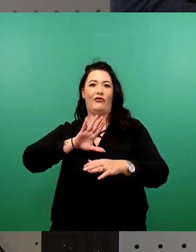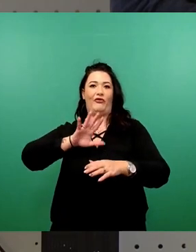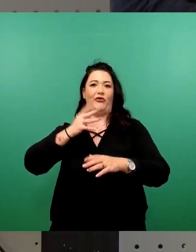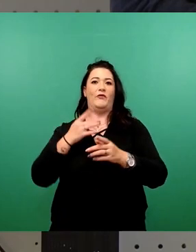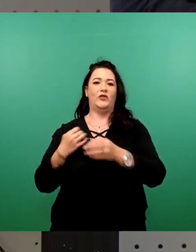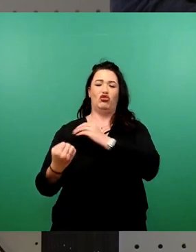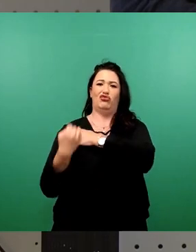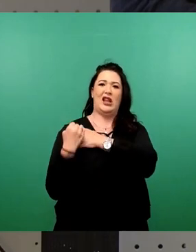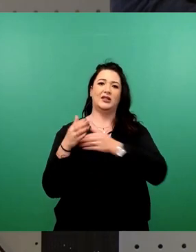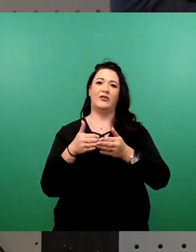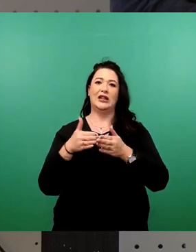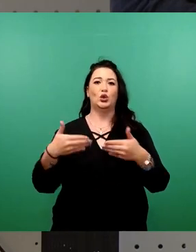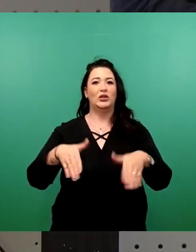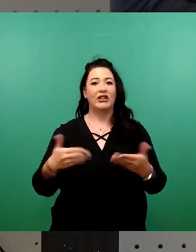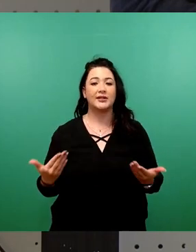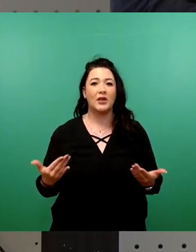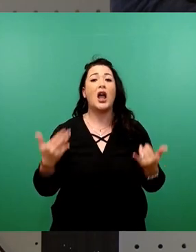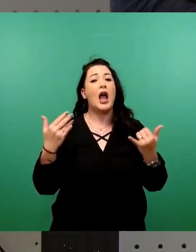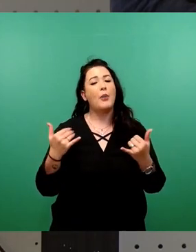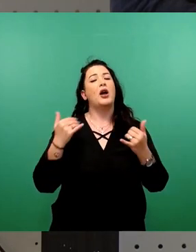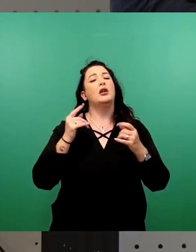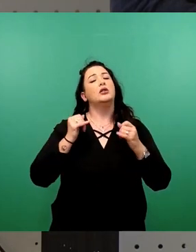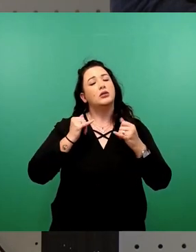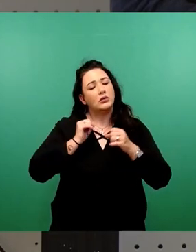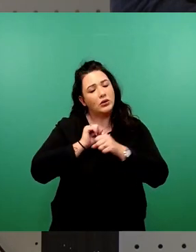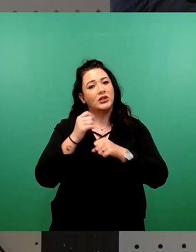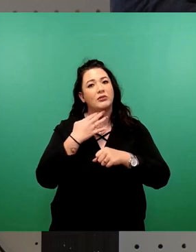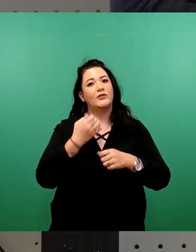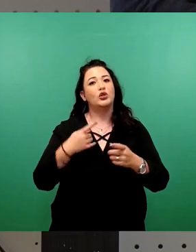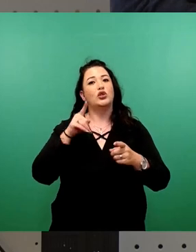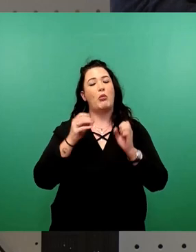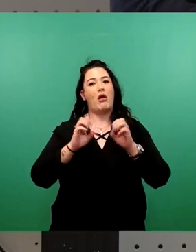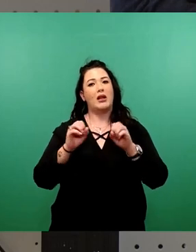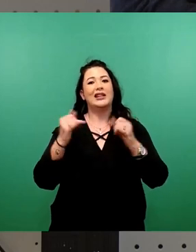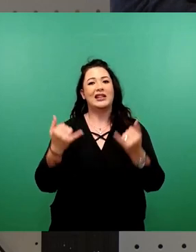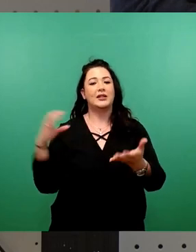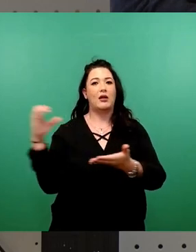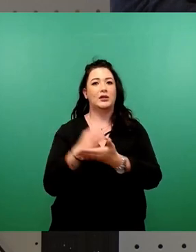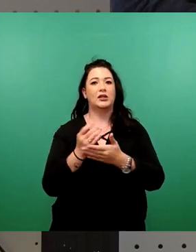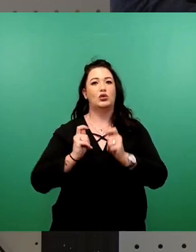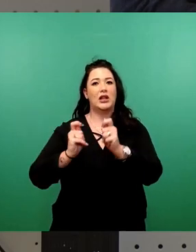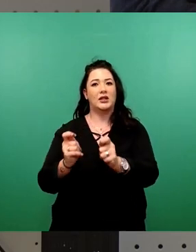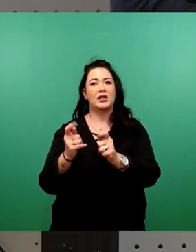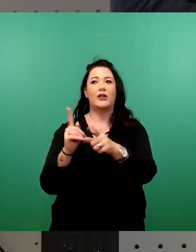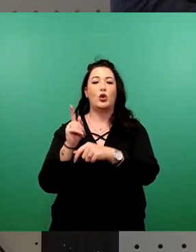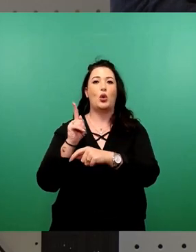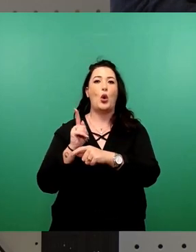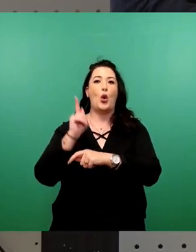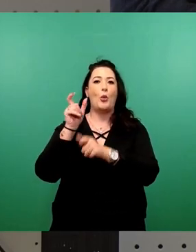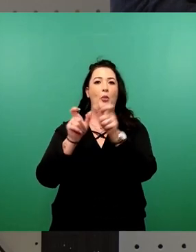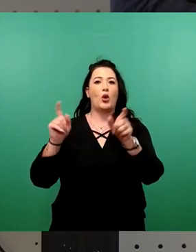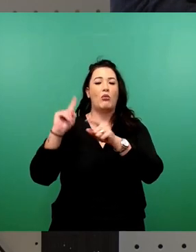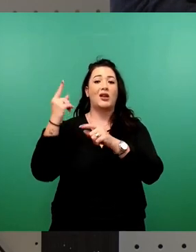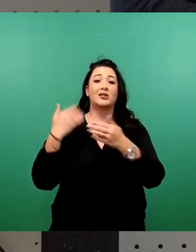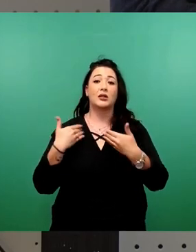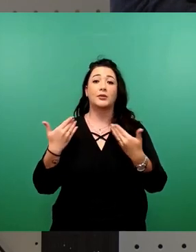Ich möchte aber noch mal der Form halber erklären, weil es ja jetzt diesen Ersetzungsantrag des Oberbürgermeisters gibt, dass unser